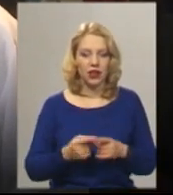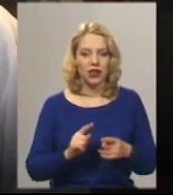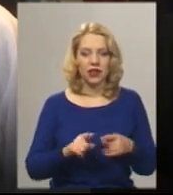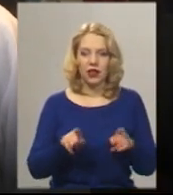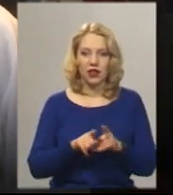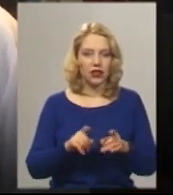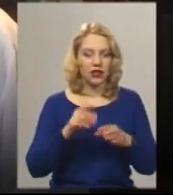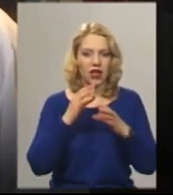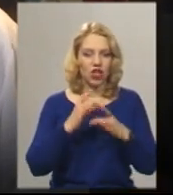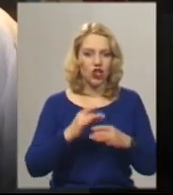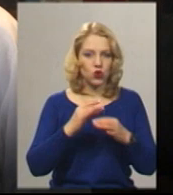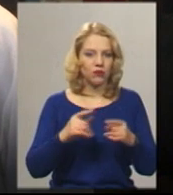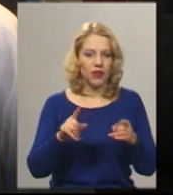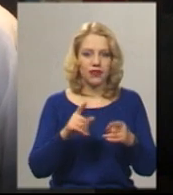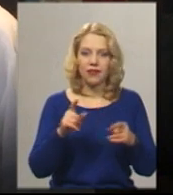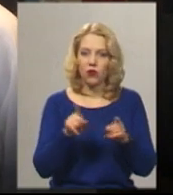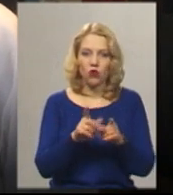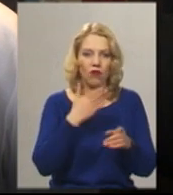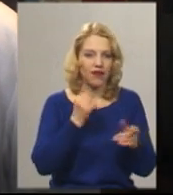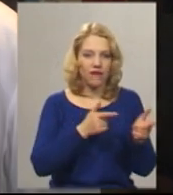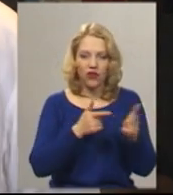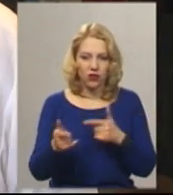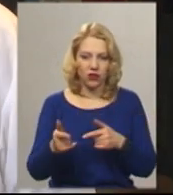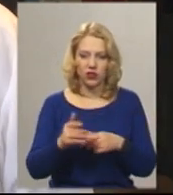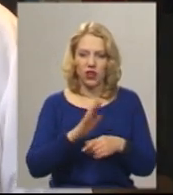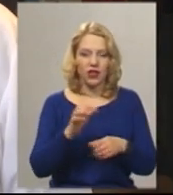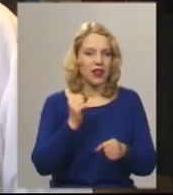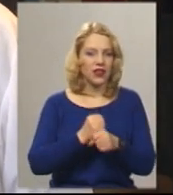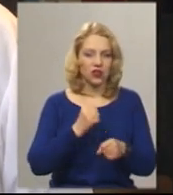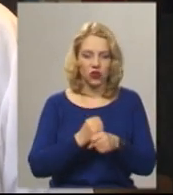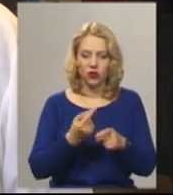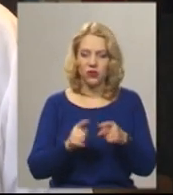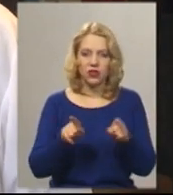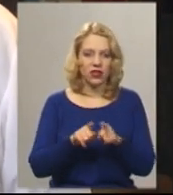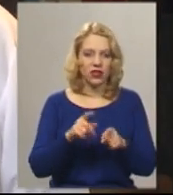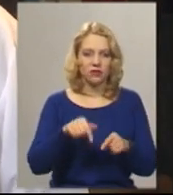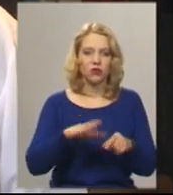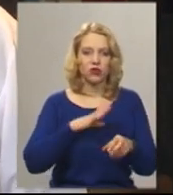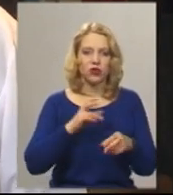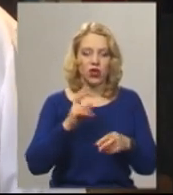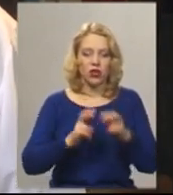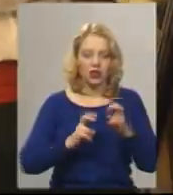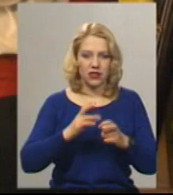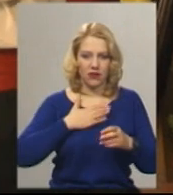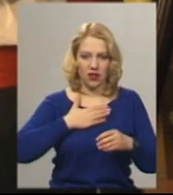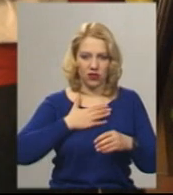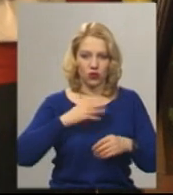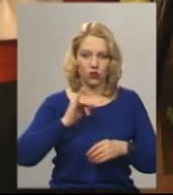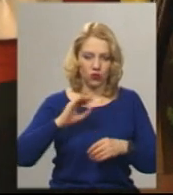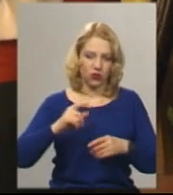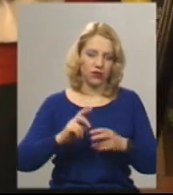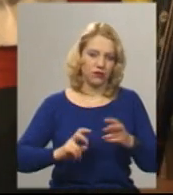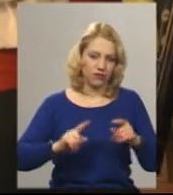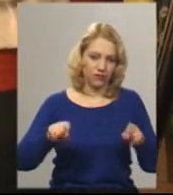це інструменти, які виготовлені були тут у нас на підприємстві, і зараз їх практично відновити дуже тяжко. В оркестрі